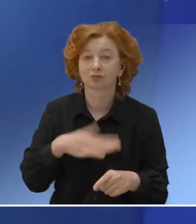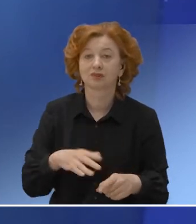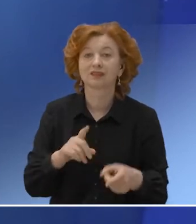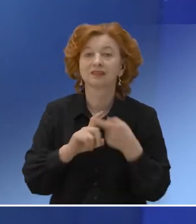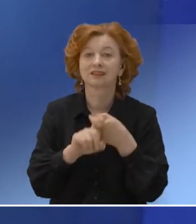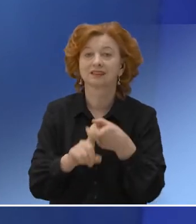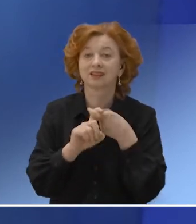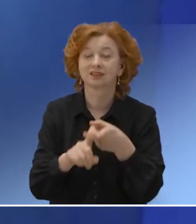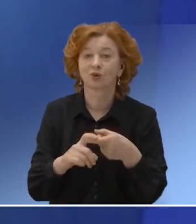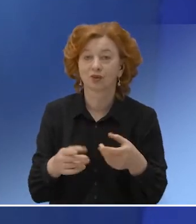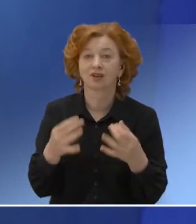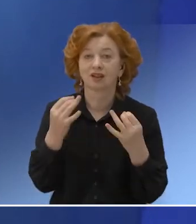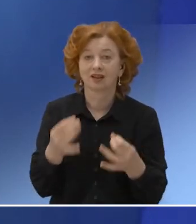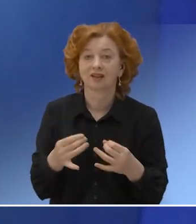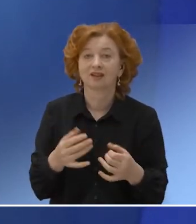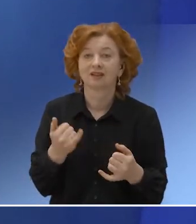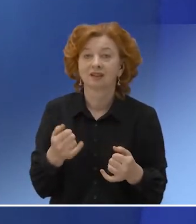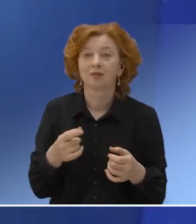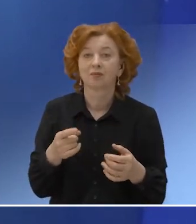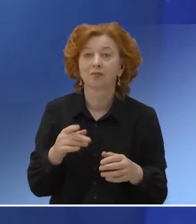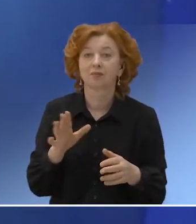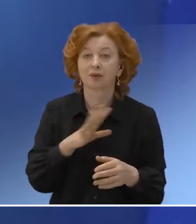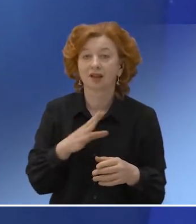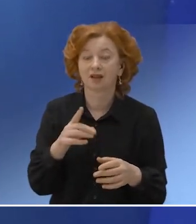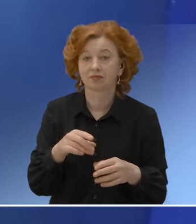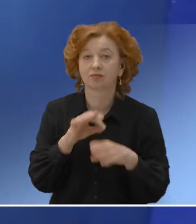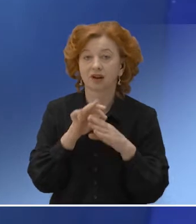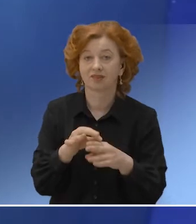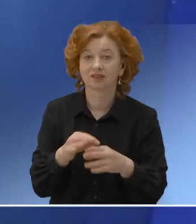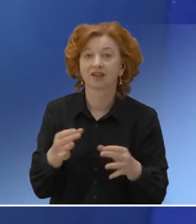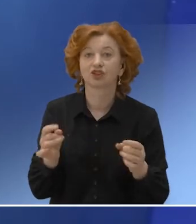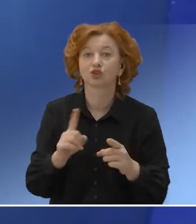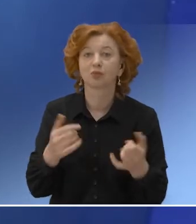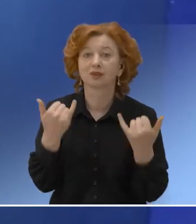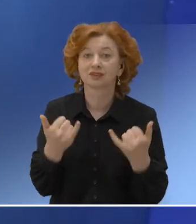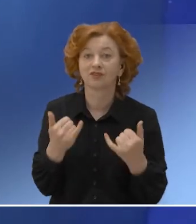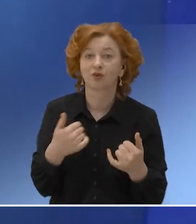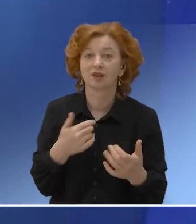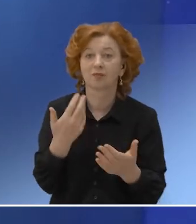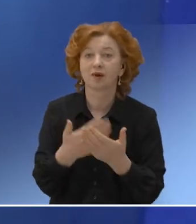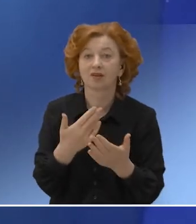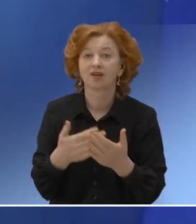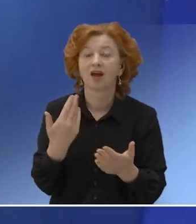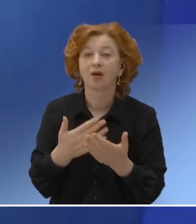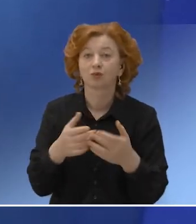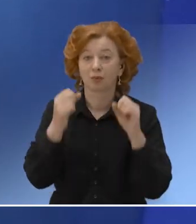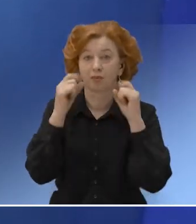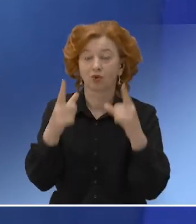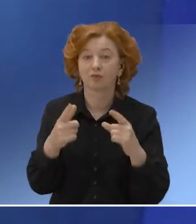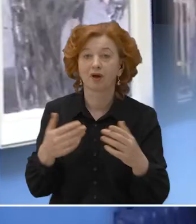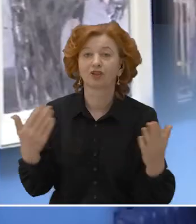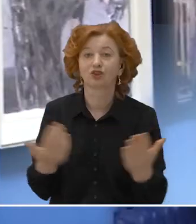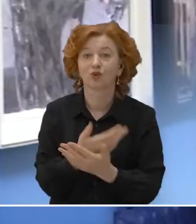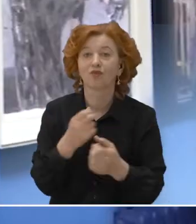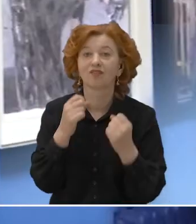здесь, конечно... А здесь провинция? Ну, не то, что провинция, да, но просто всегда интересно посмотреть, как бы, как будто просыпаешься и